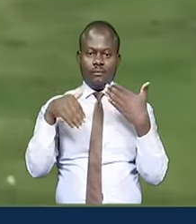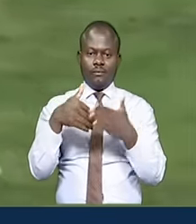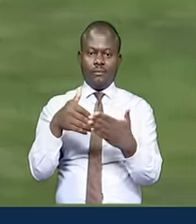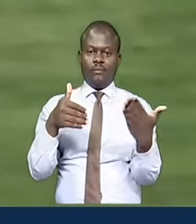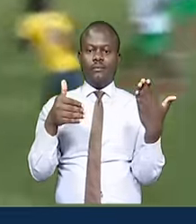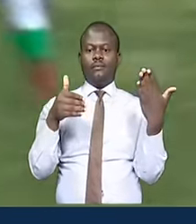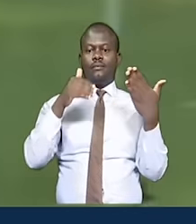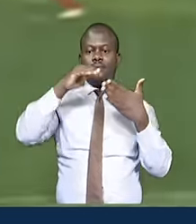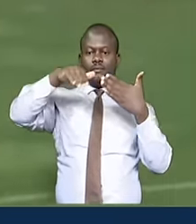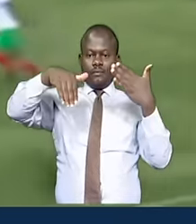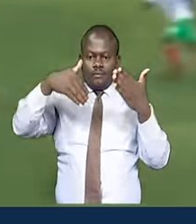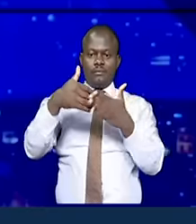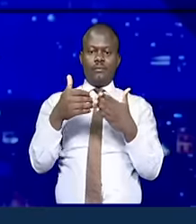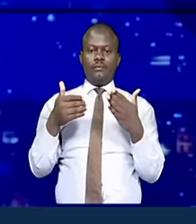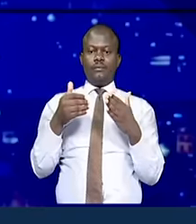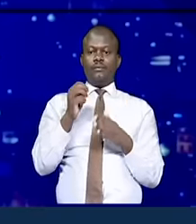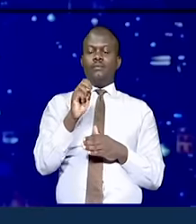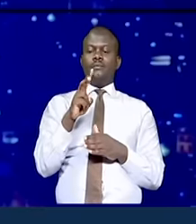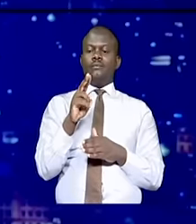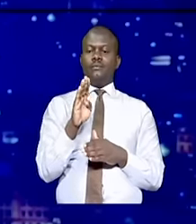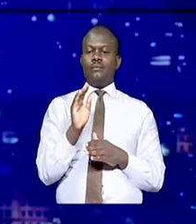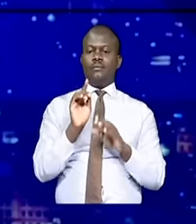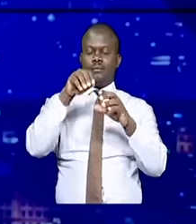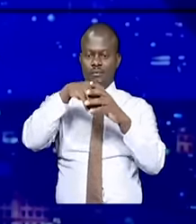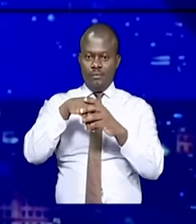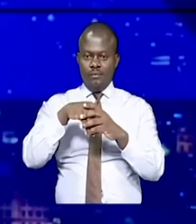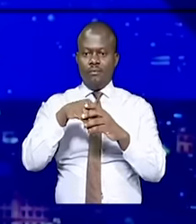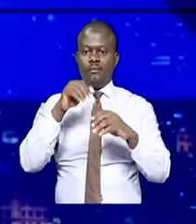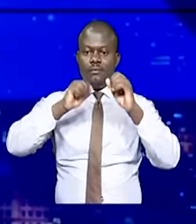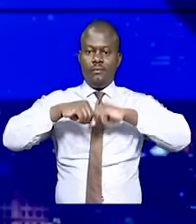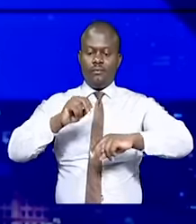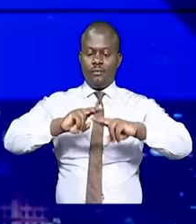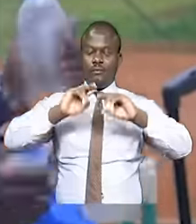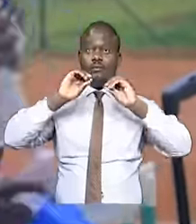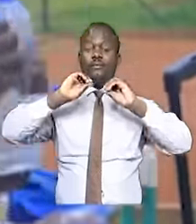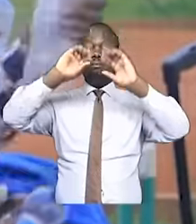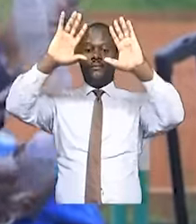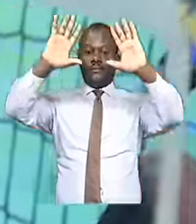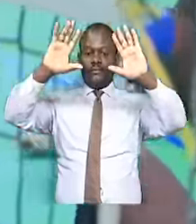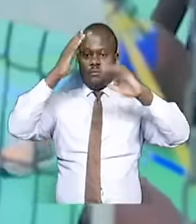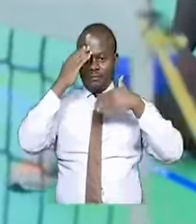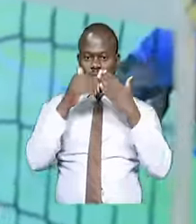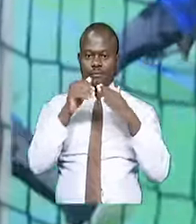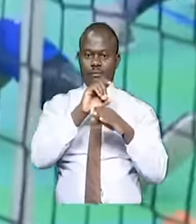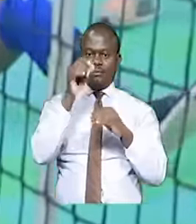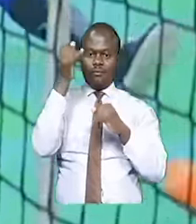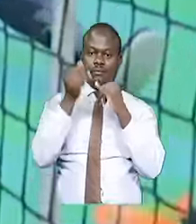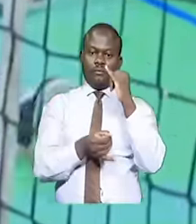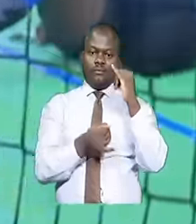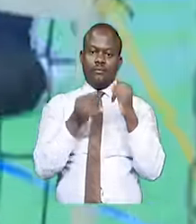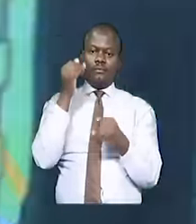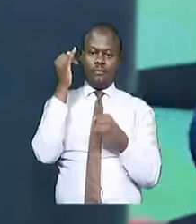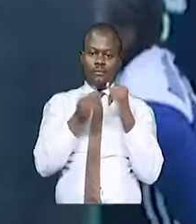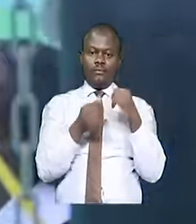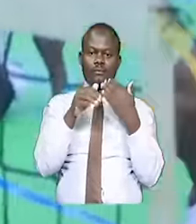rugendo rwose. Reka tuve ku Mavubi tujye muri shampiyona ya sitting volleyball, kuko iyi weekend